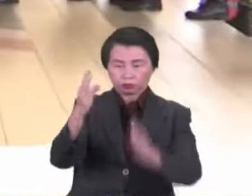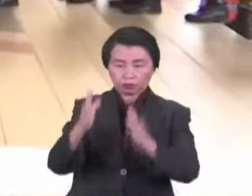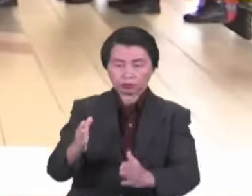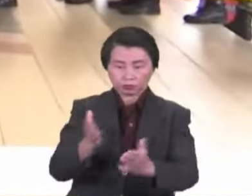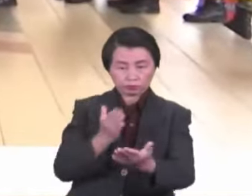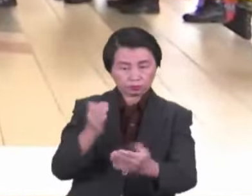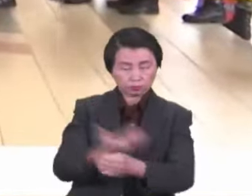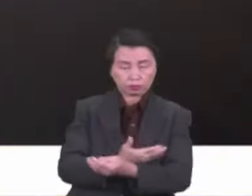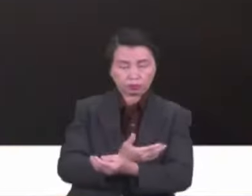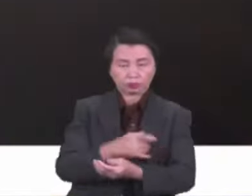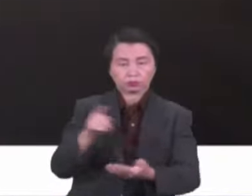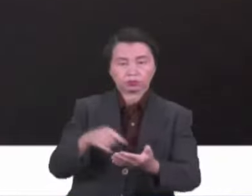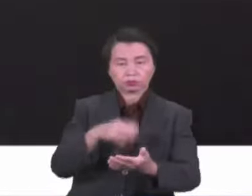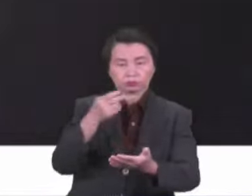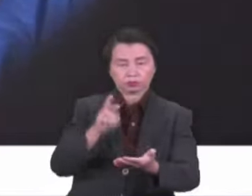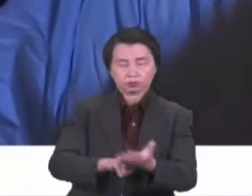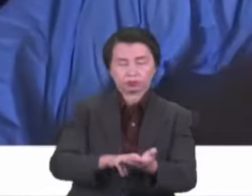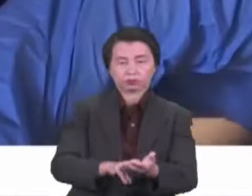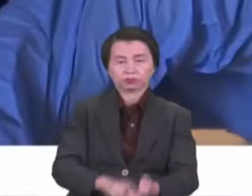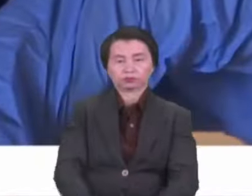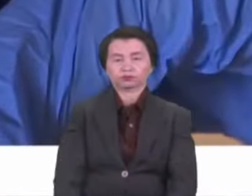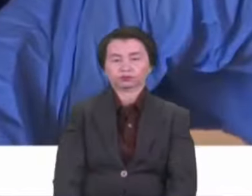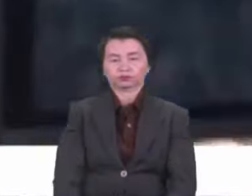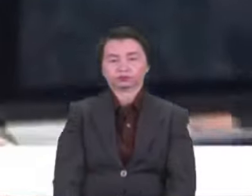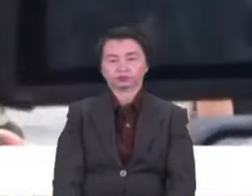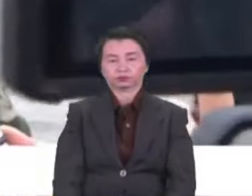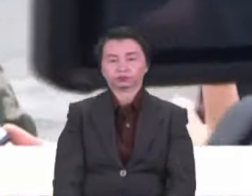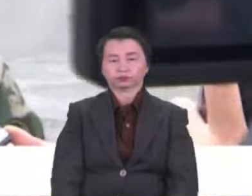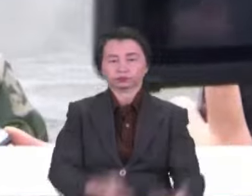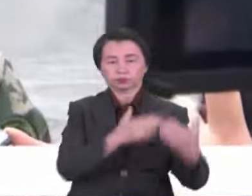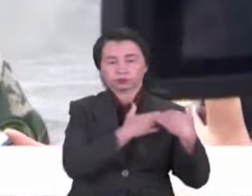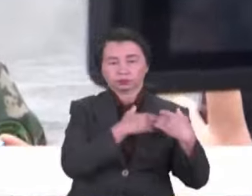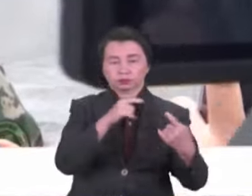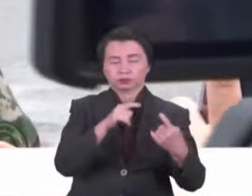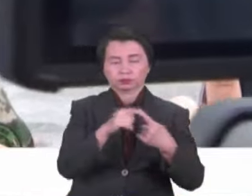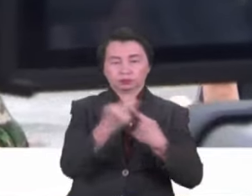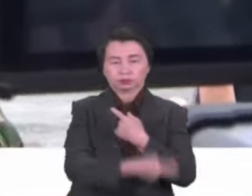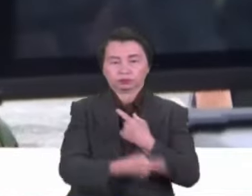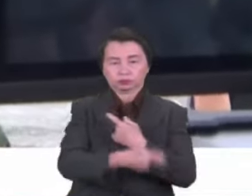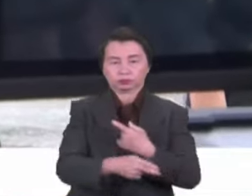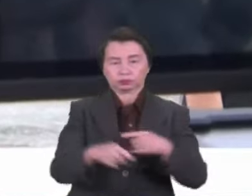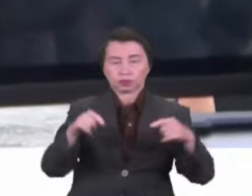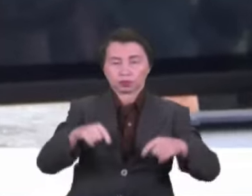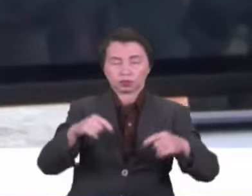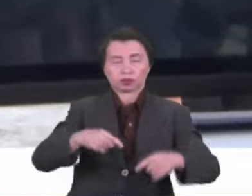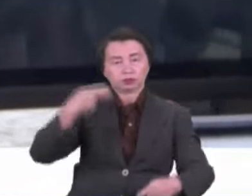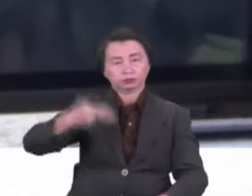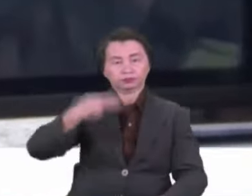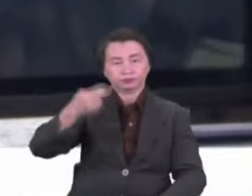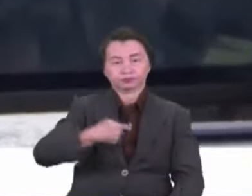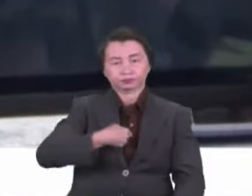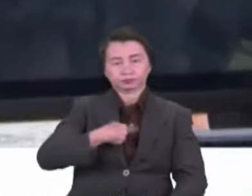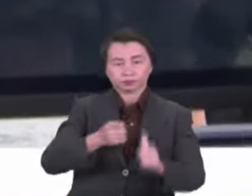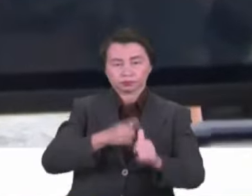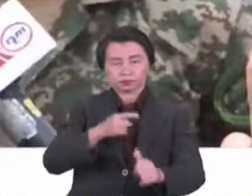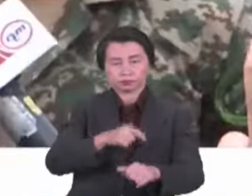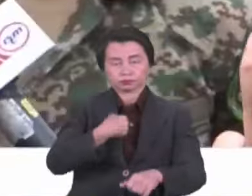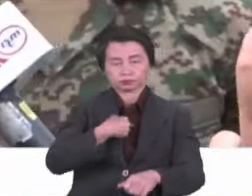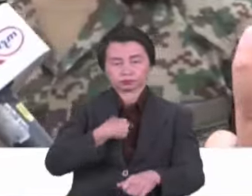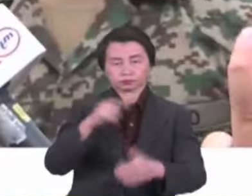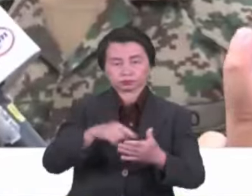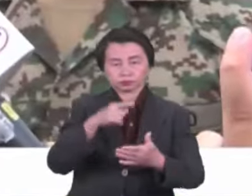mereka sebagai pemilih berdaftar. Menunaikan tanggungjawab saya pada negara, ini juga sejarah saya, sejarah pertama kali